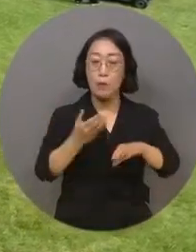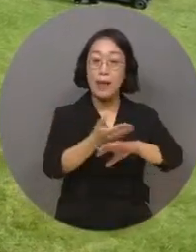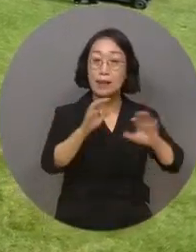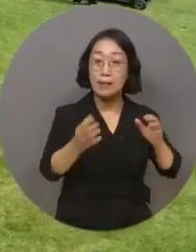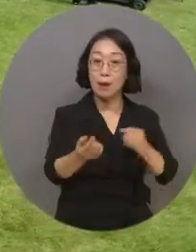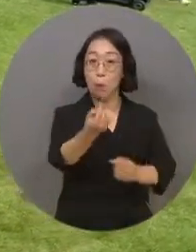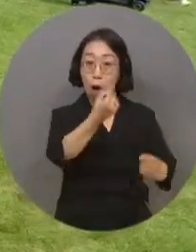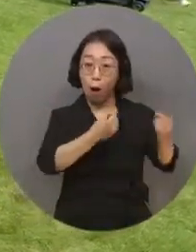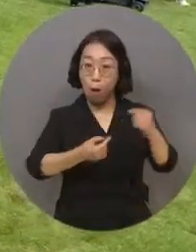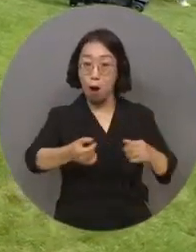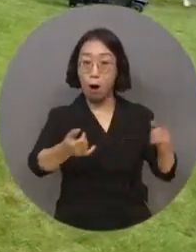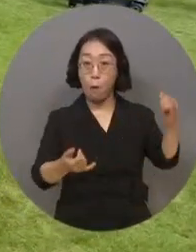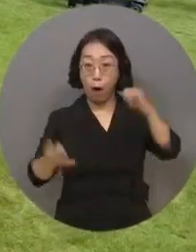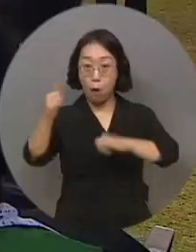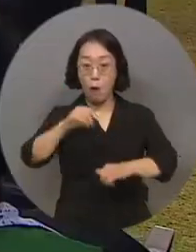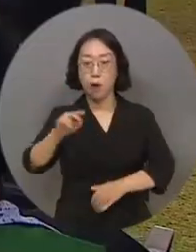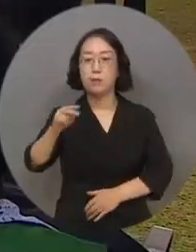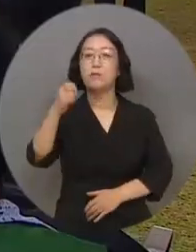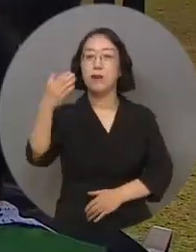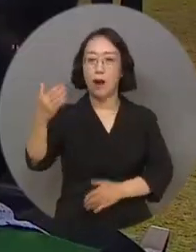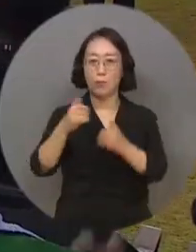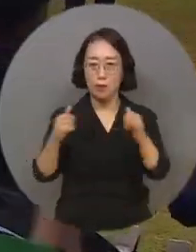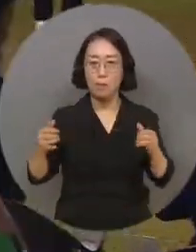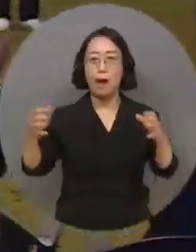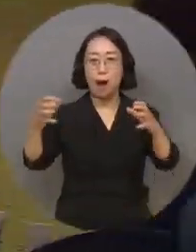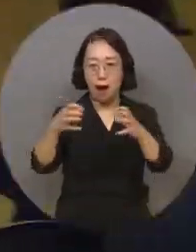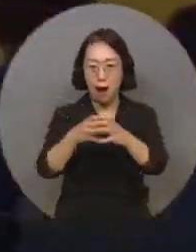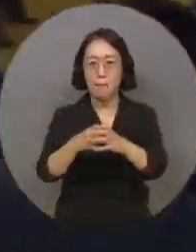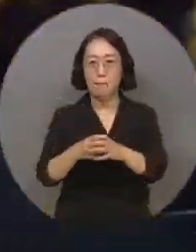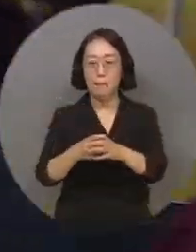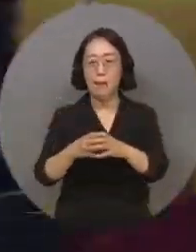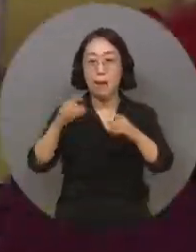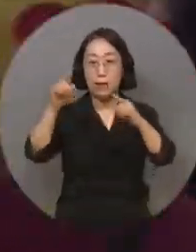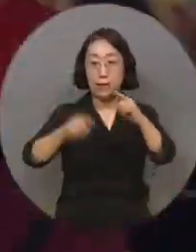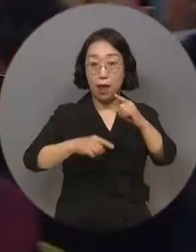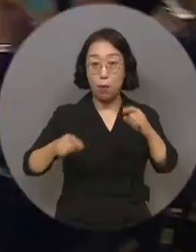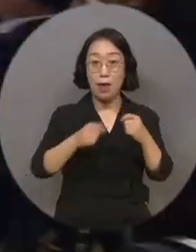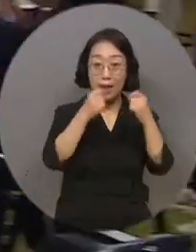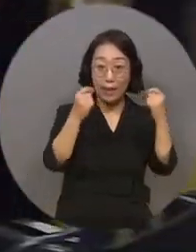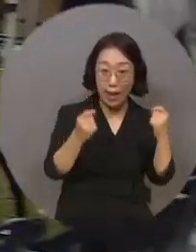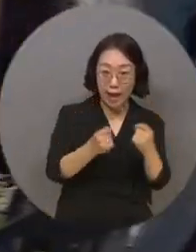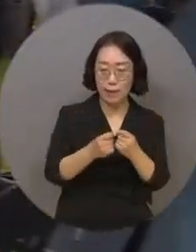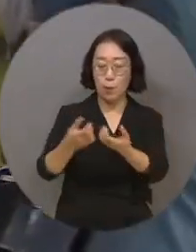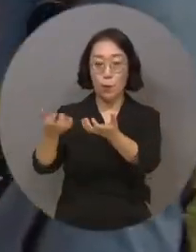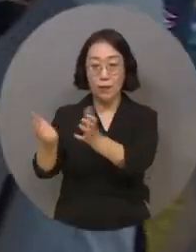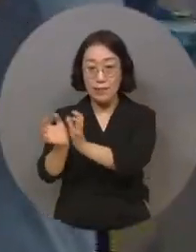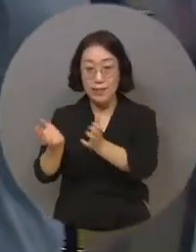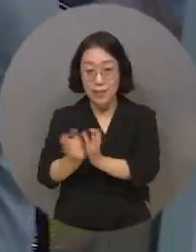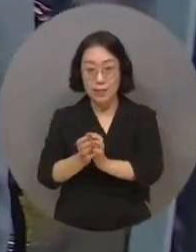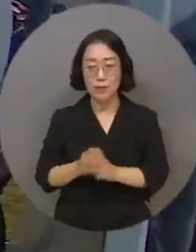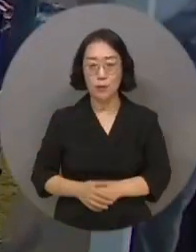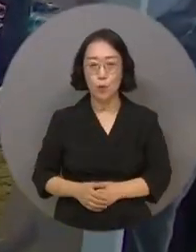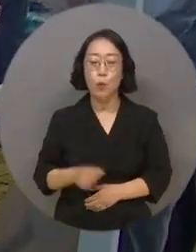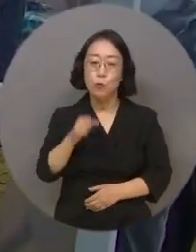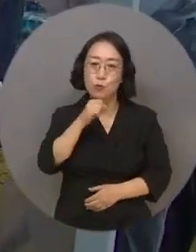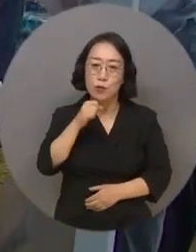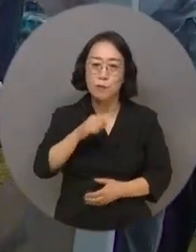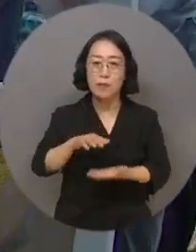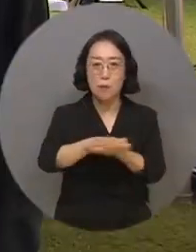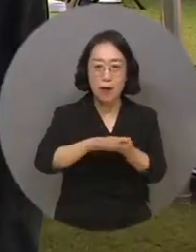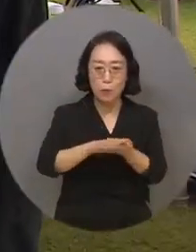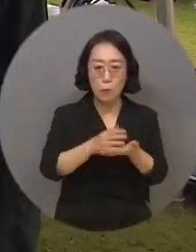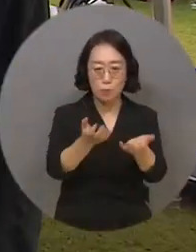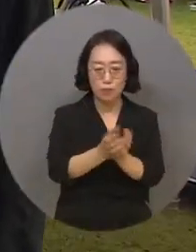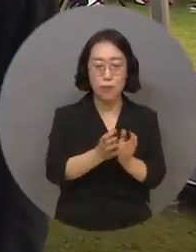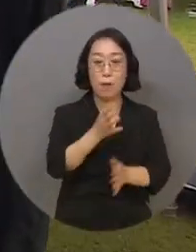해외 선수가 참여했습니다. 대회는 선수부 개인전과 단체전, 생활체육 동호인부 개인전으로